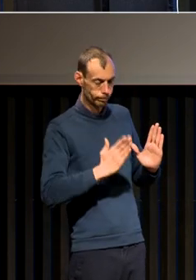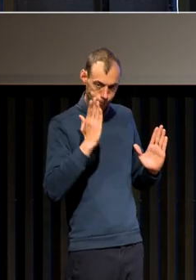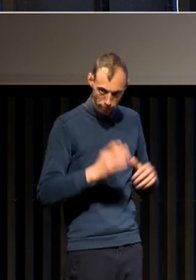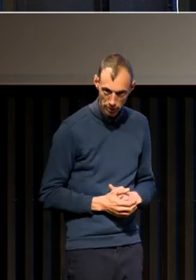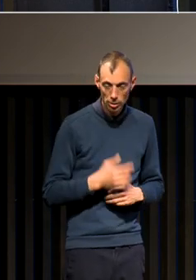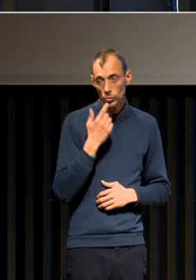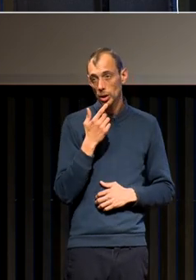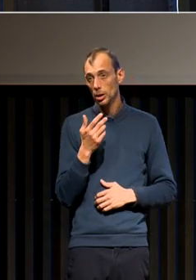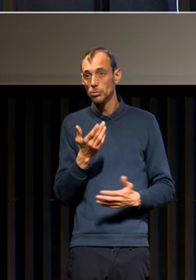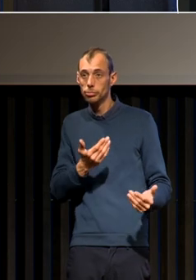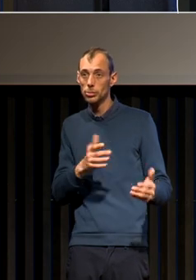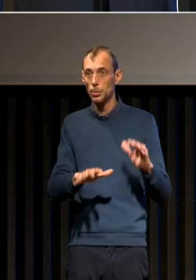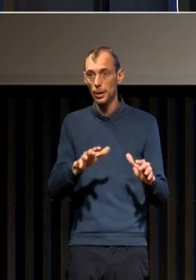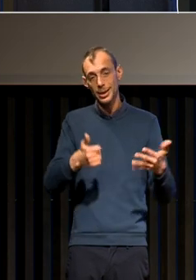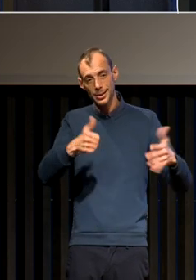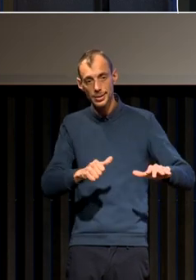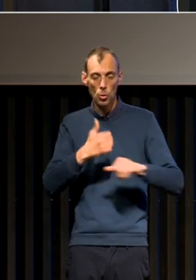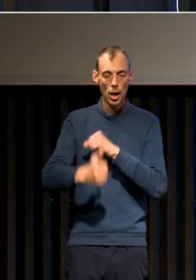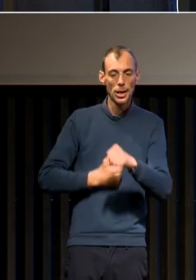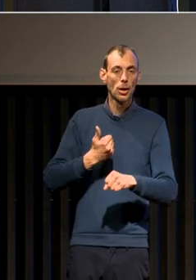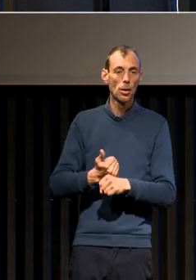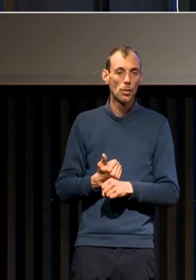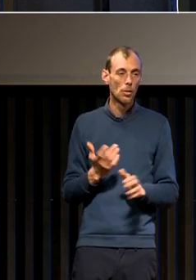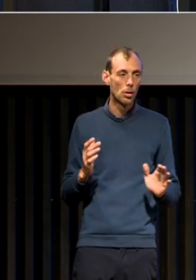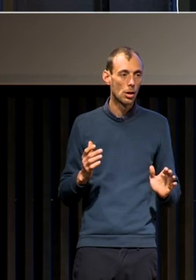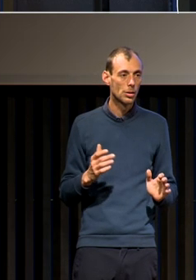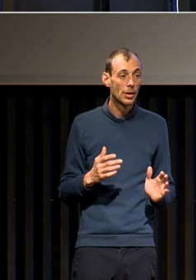quoi. Tant qu'on a des spermatozoïdes.